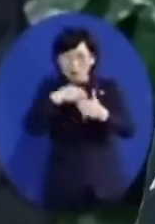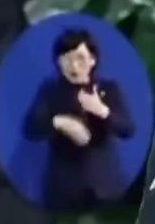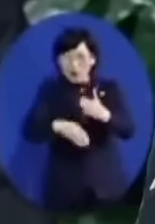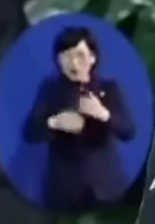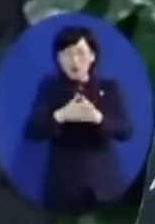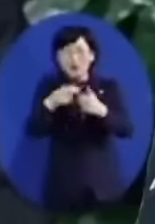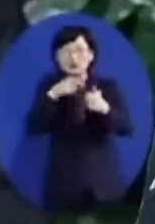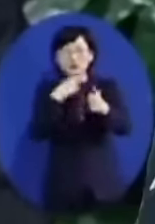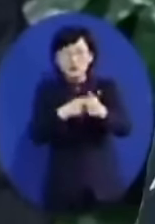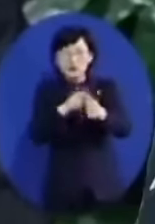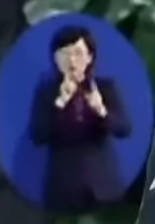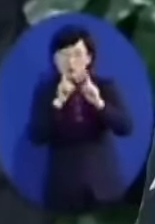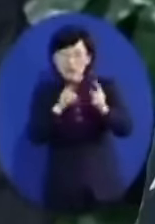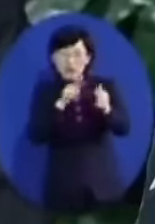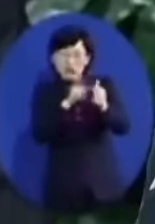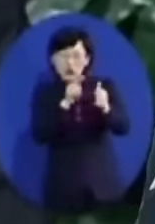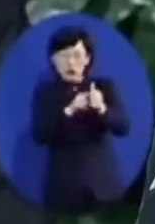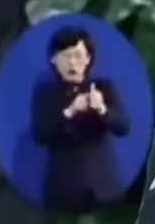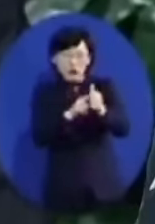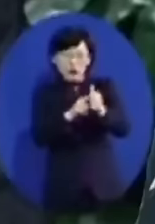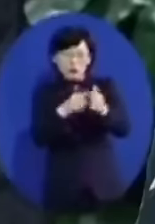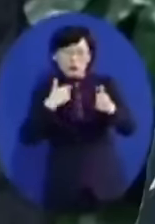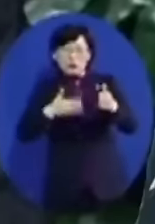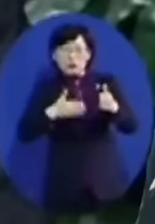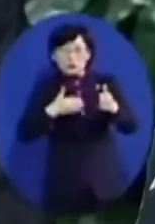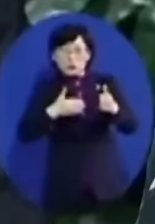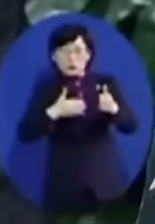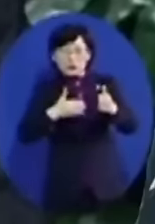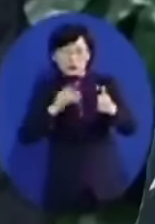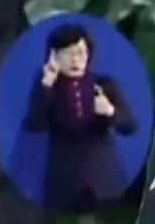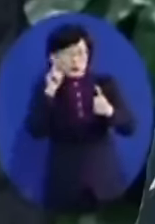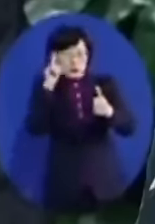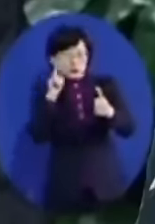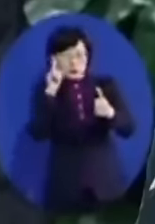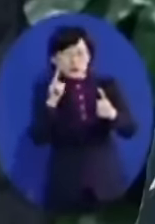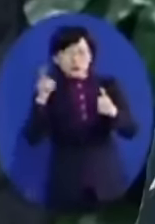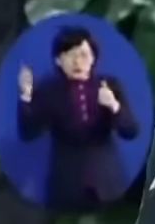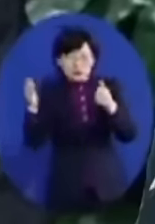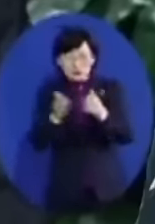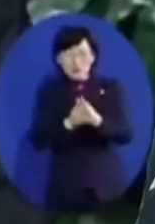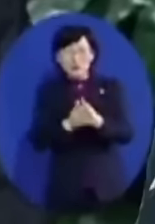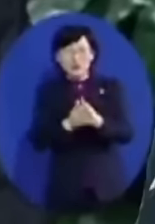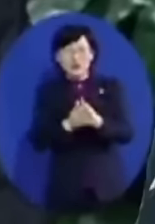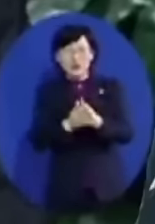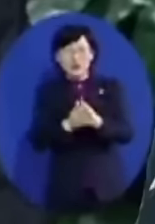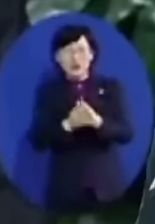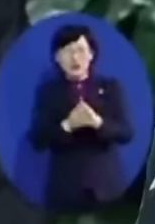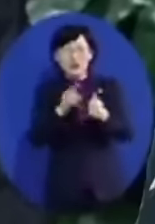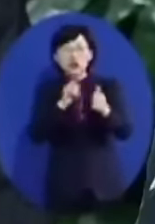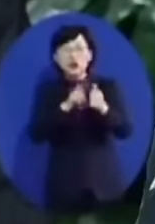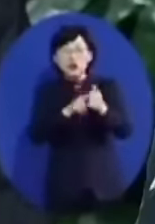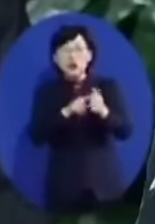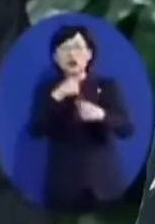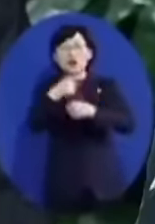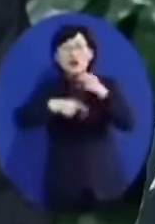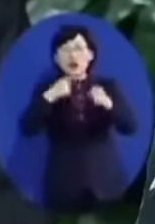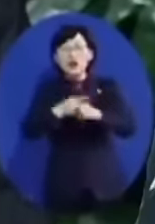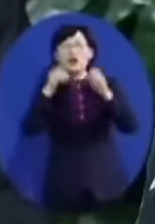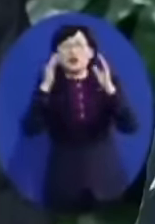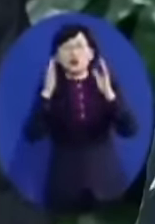그의 병은 늘 극도의 긴장된 생활에서 비롯된 스트레스가 주요인으로 1년을